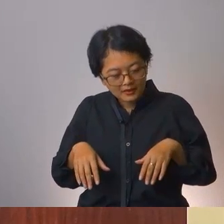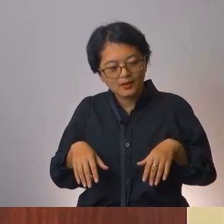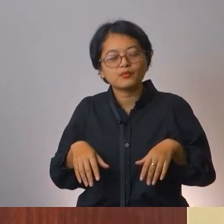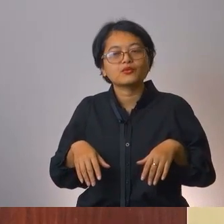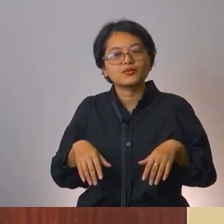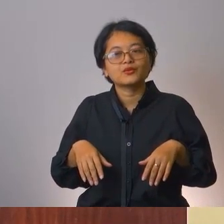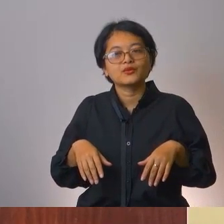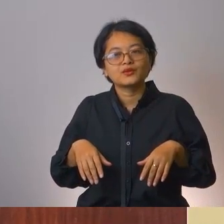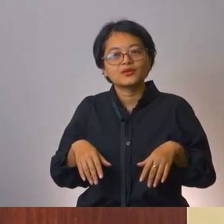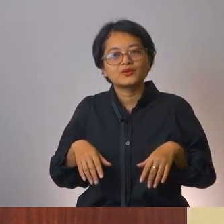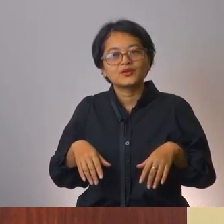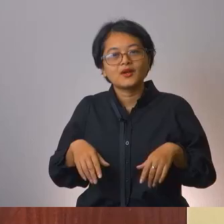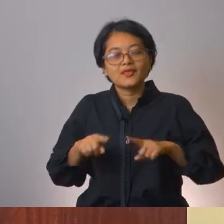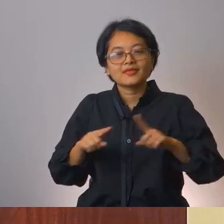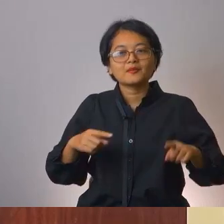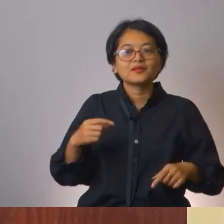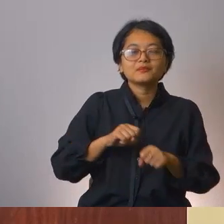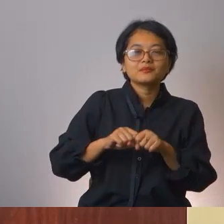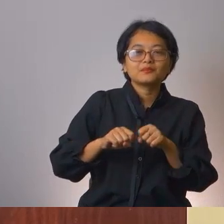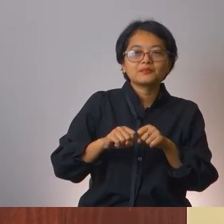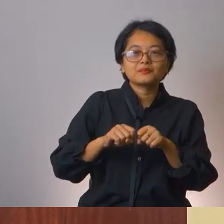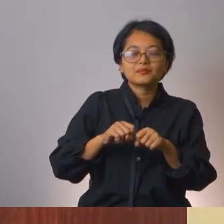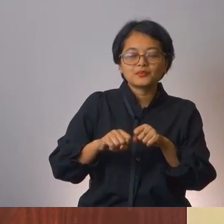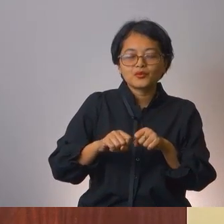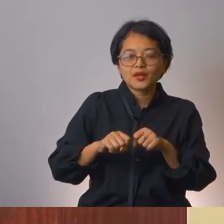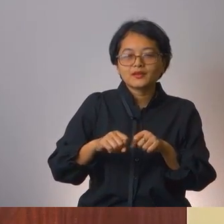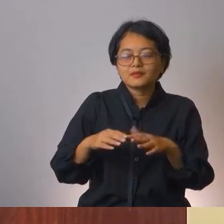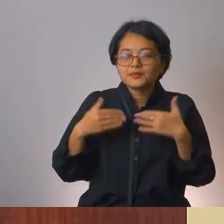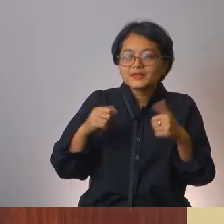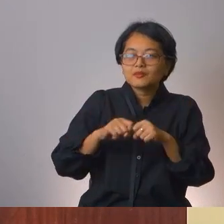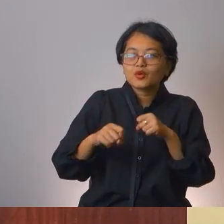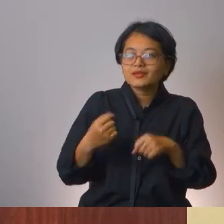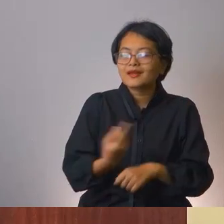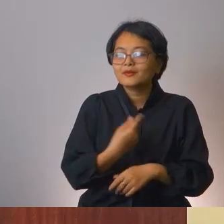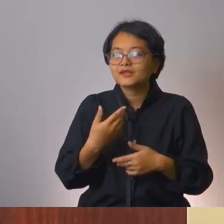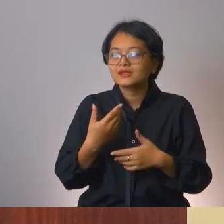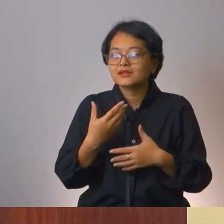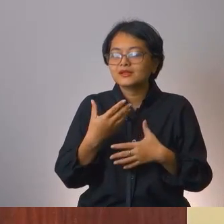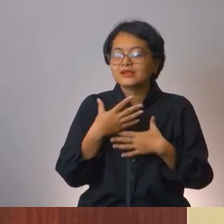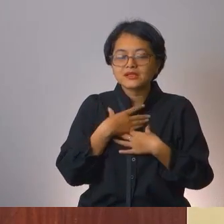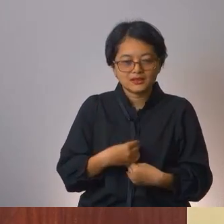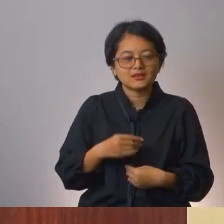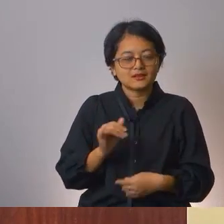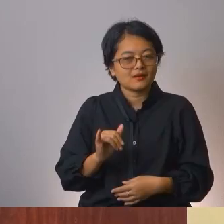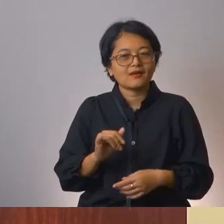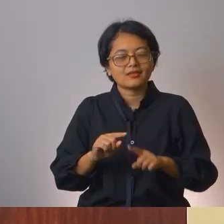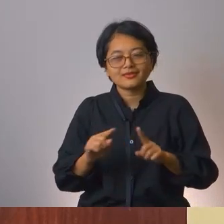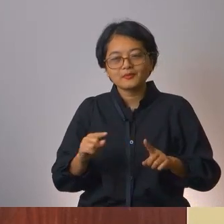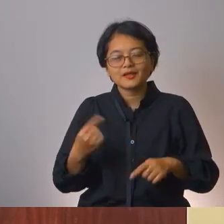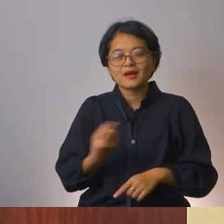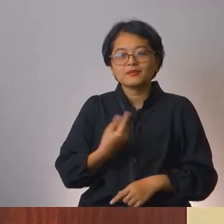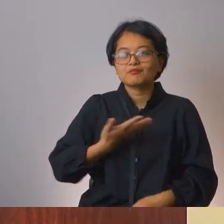membuat kami sedih dan terluka. Kami berdoa di dalam nama Tuhan, biarlah